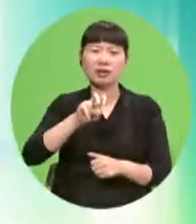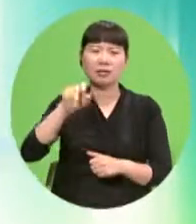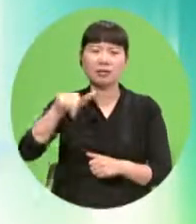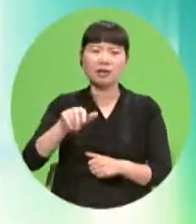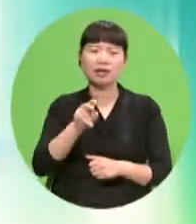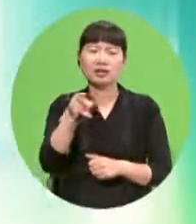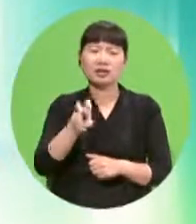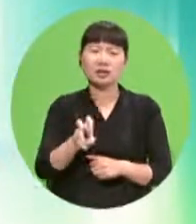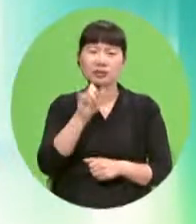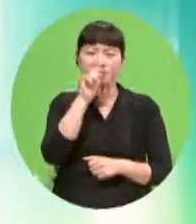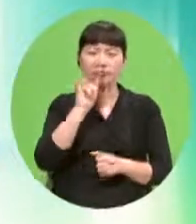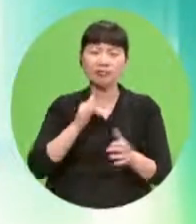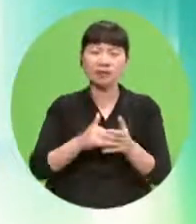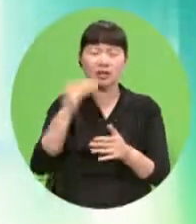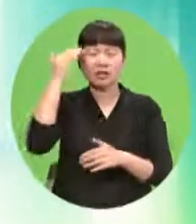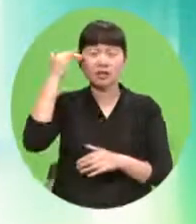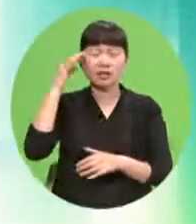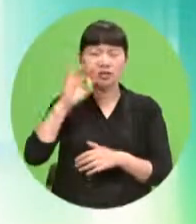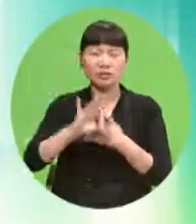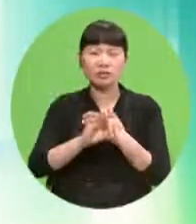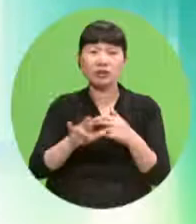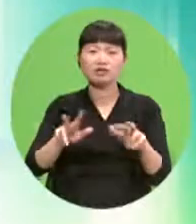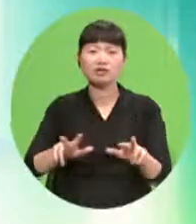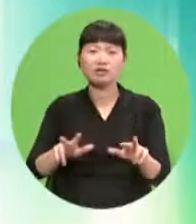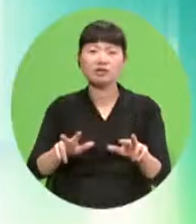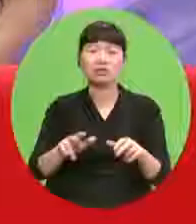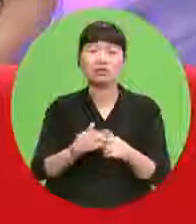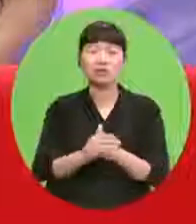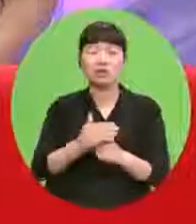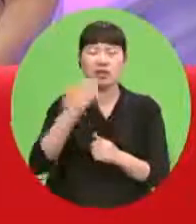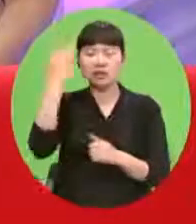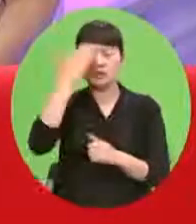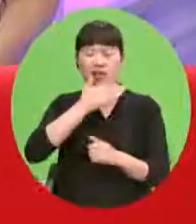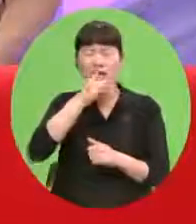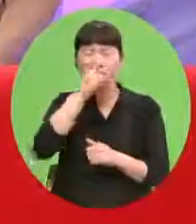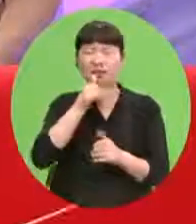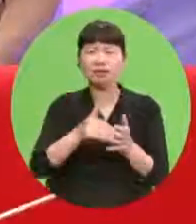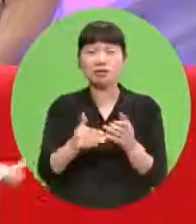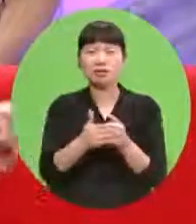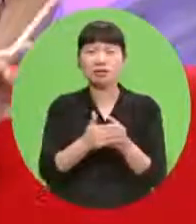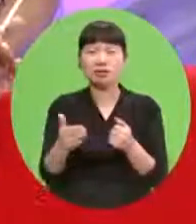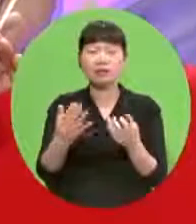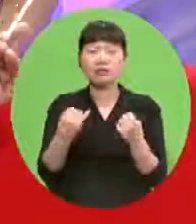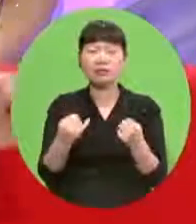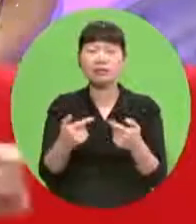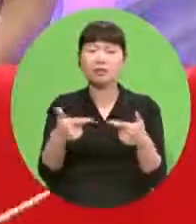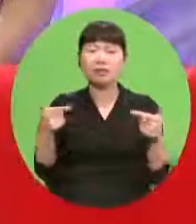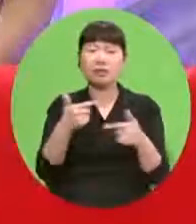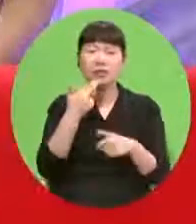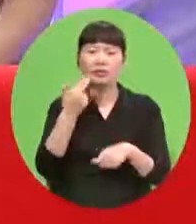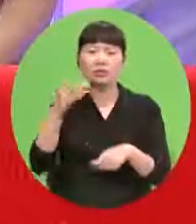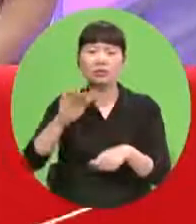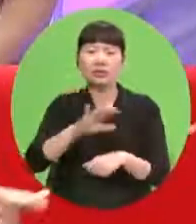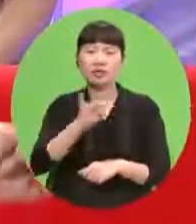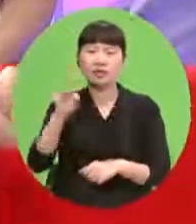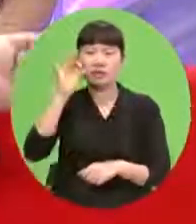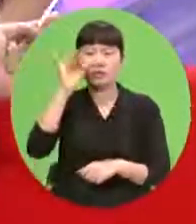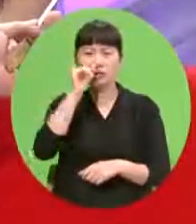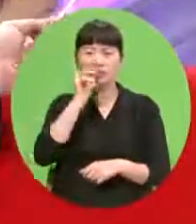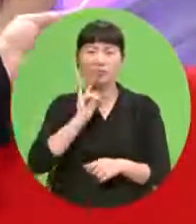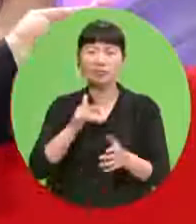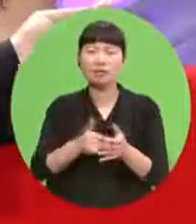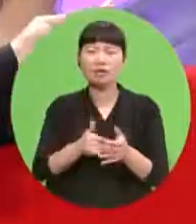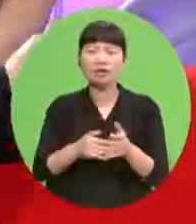되겠습니다. 요새 우리나라 같은 경우에는 뭐 굉장히 위생이나 이런 게 좋아져가지고 네. 그렇게 많지는 않지만은 가끔 보일 수가